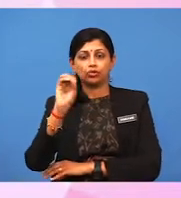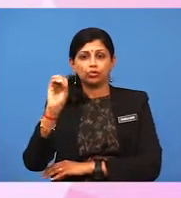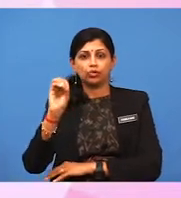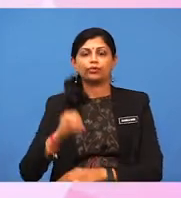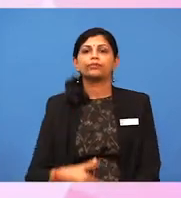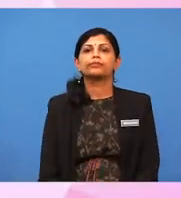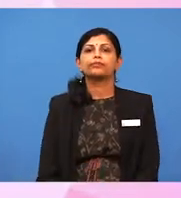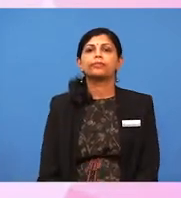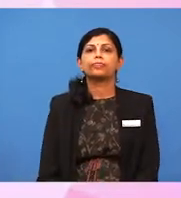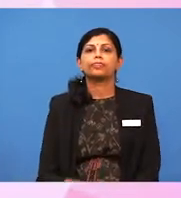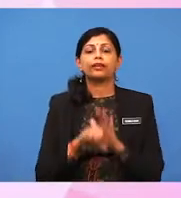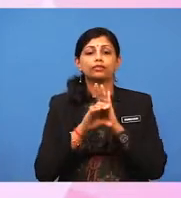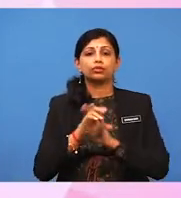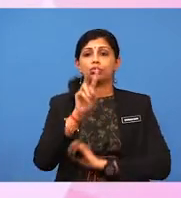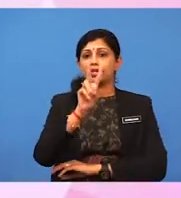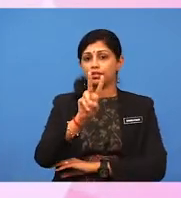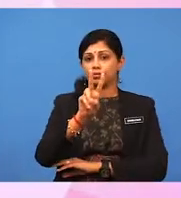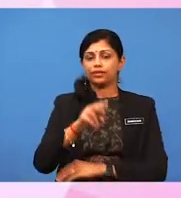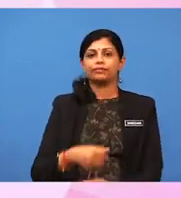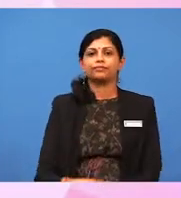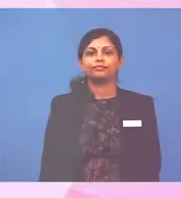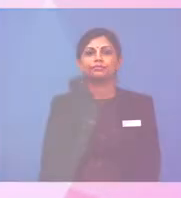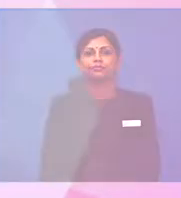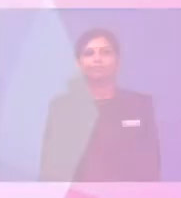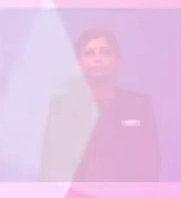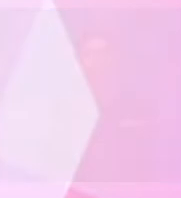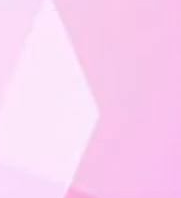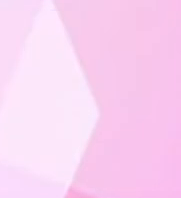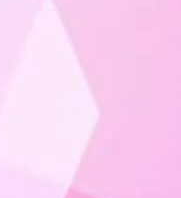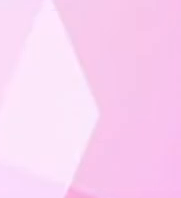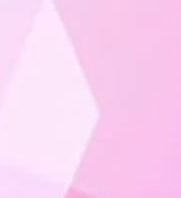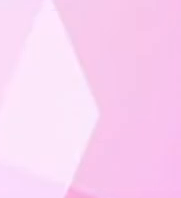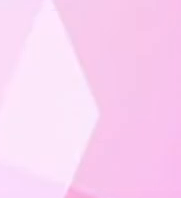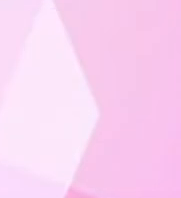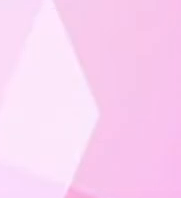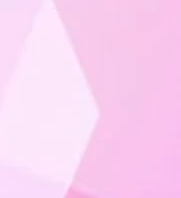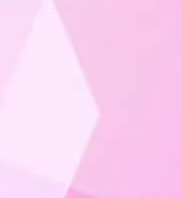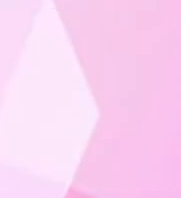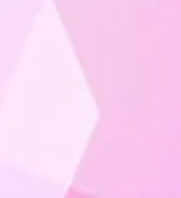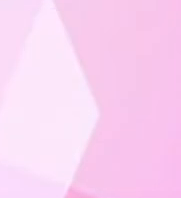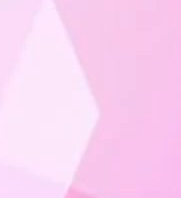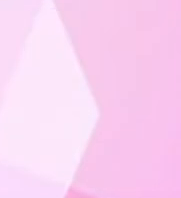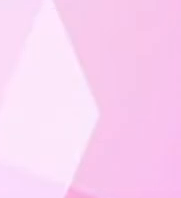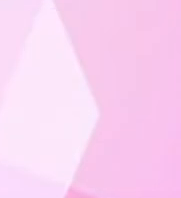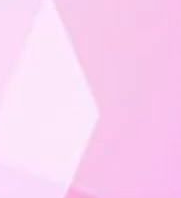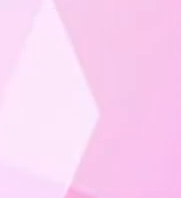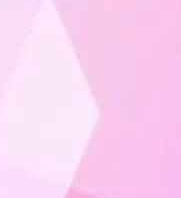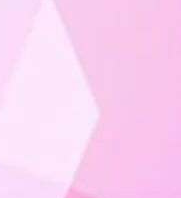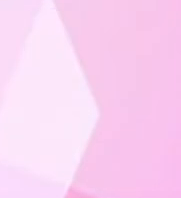43.70. Contoh kedua, double z sama dengan negatif